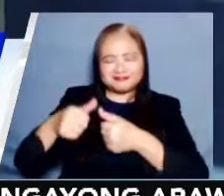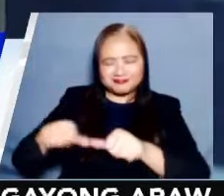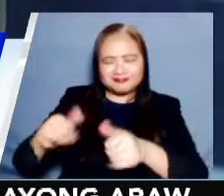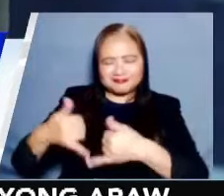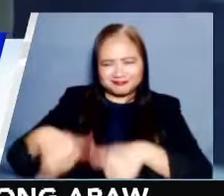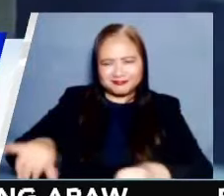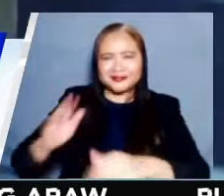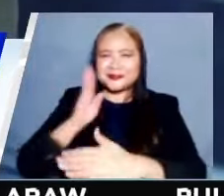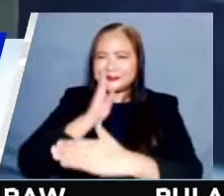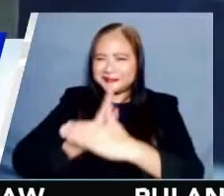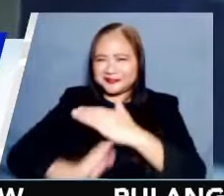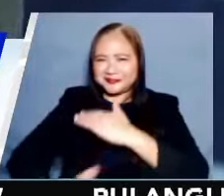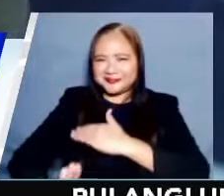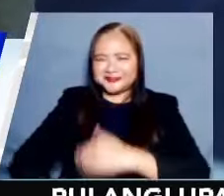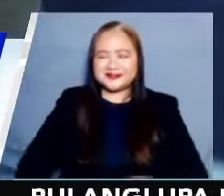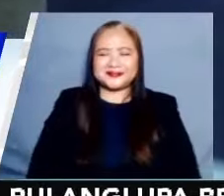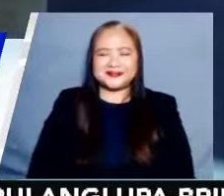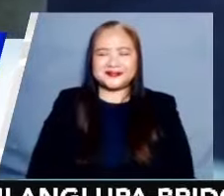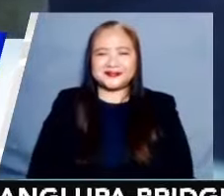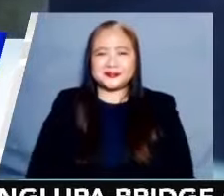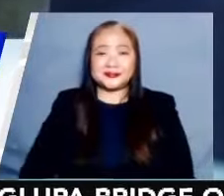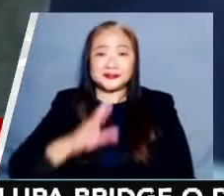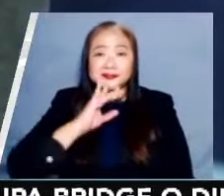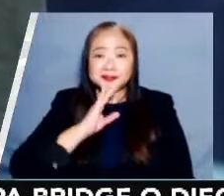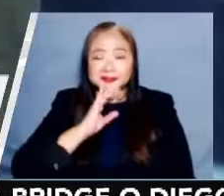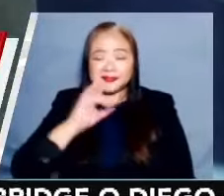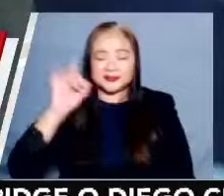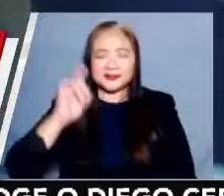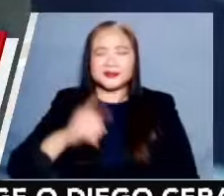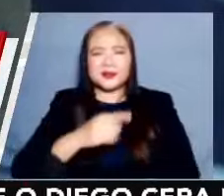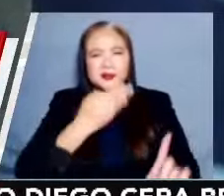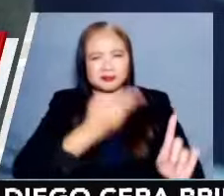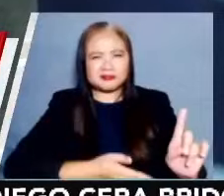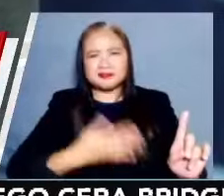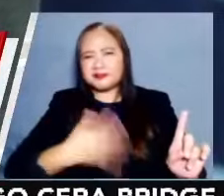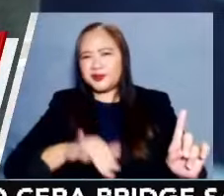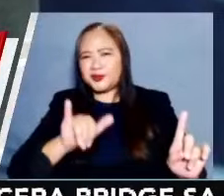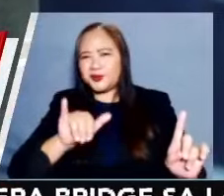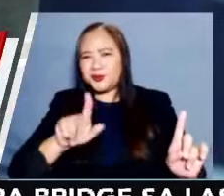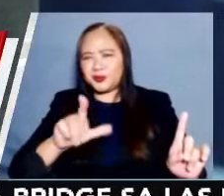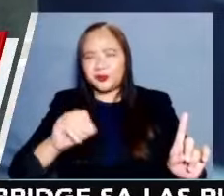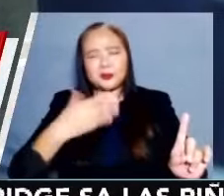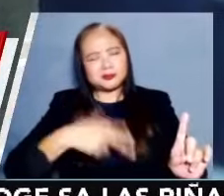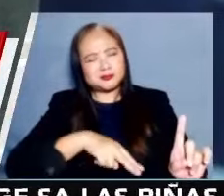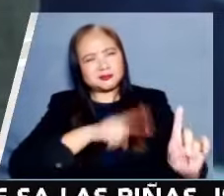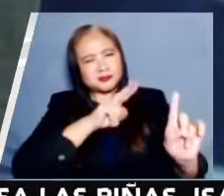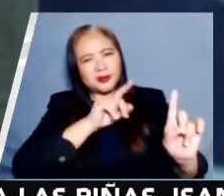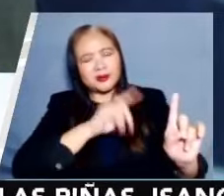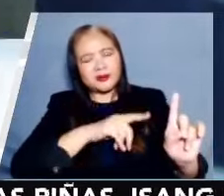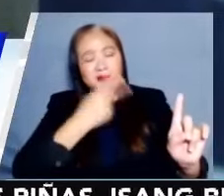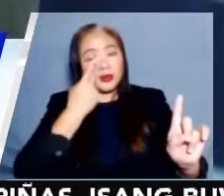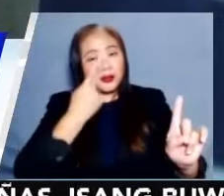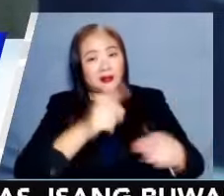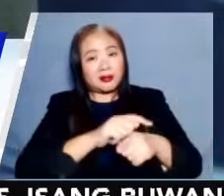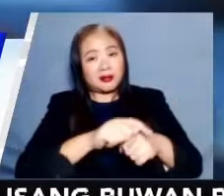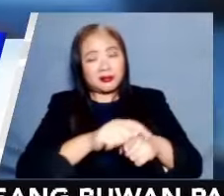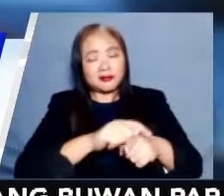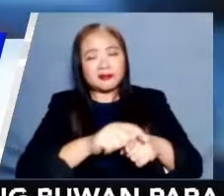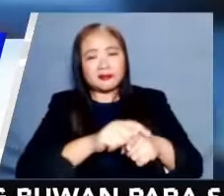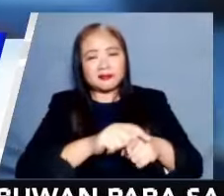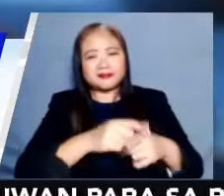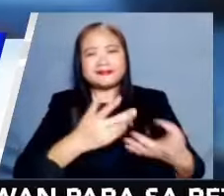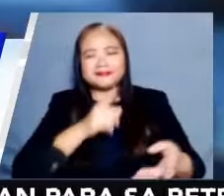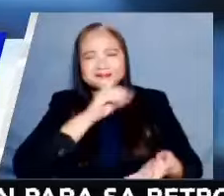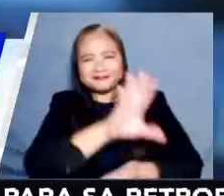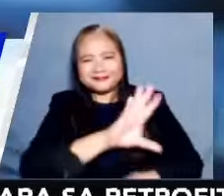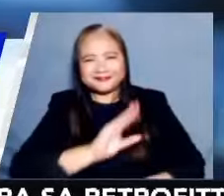As an athlete po, he's the benchmark namin na pag nakikita po namin sa training, yun po yung sinusundan namin. Pag nakikita